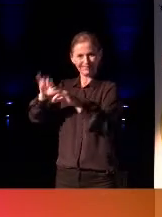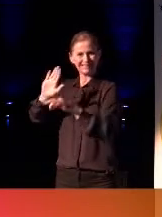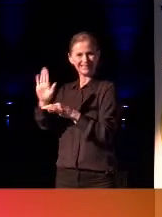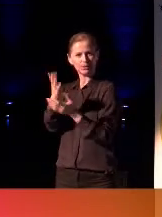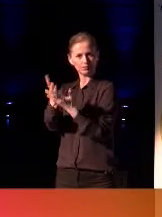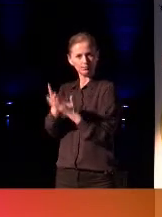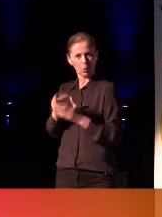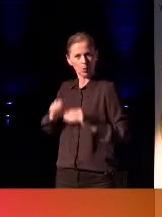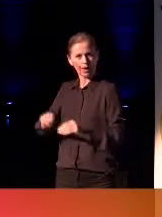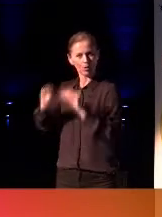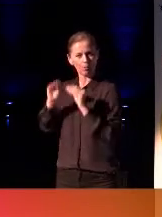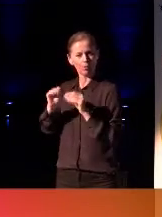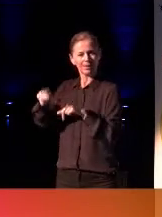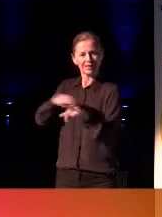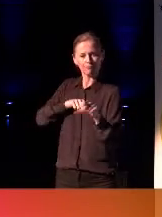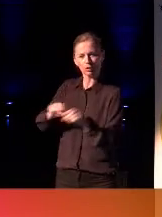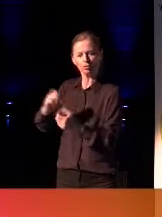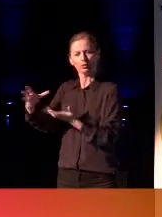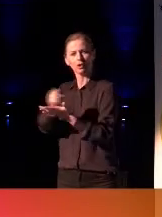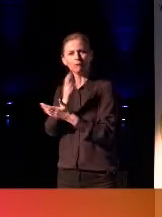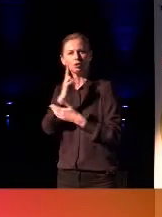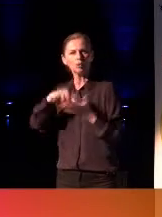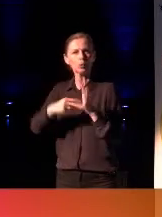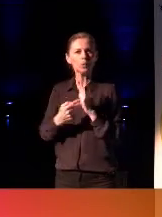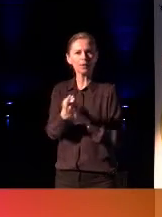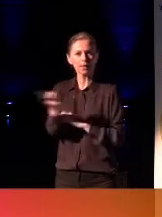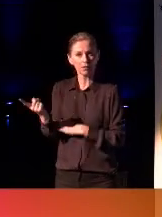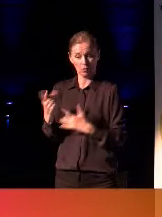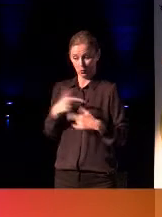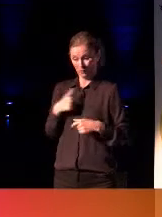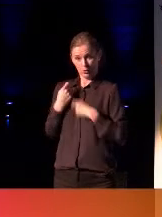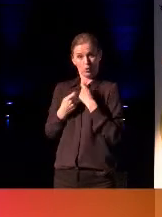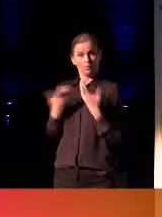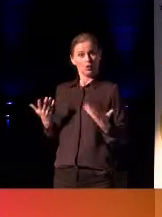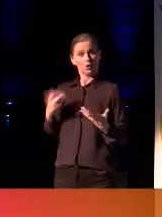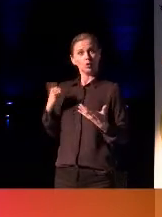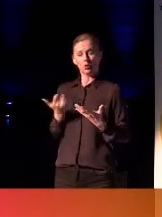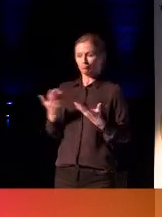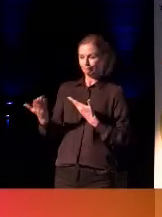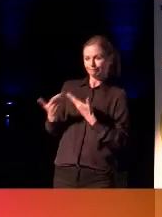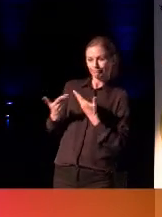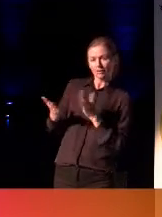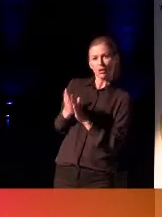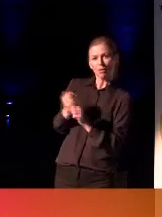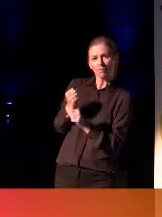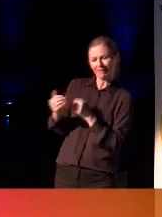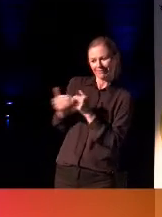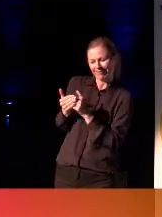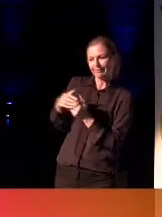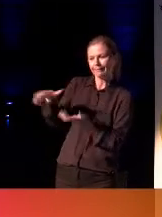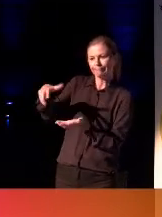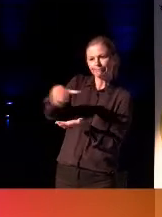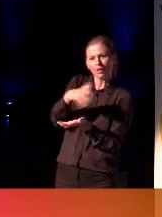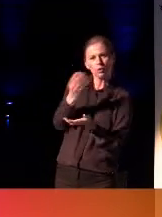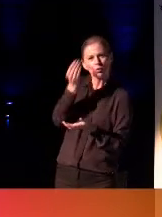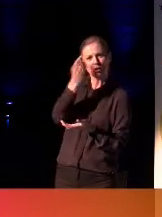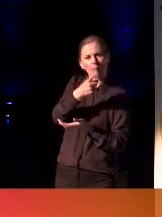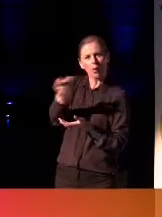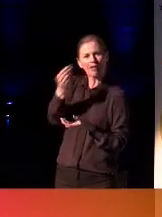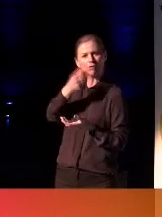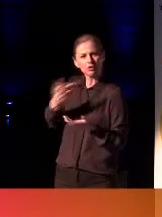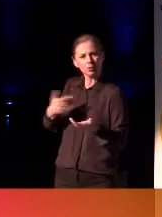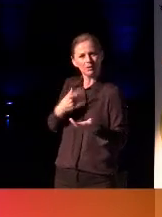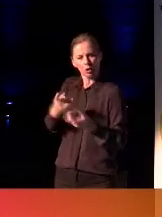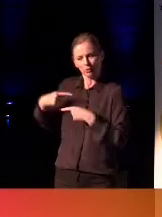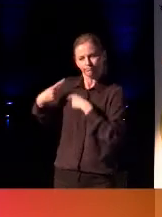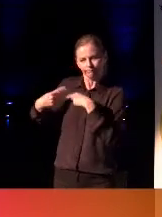opp, innfører og anskaffer ny teknologi. Det vi gjør at vi samarbeider veldig tett med dem og innhenter den kunnskapen og de erfaringene som